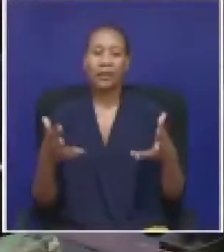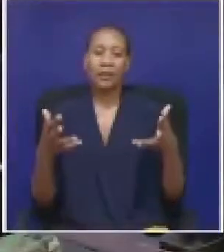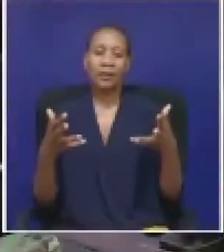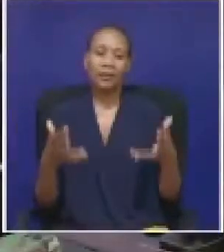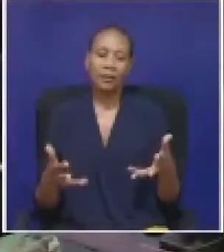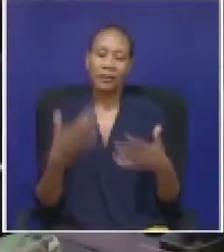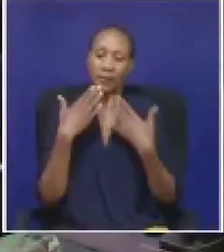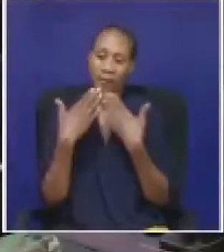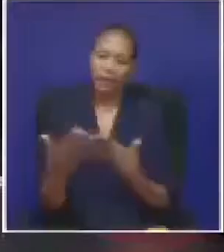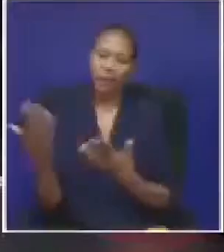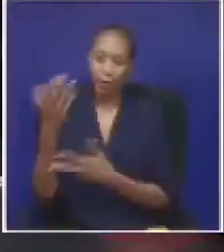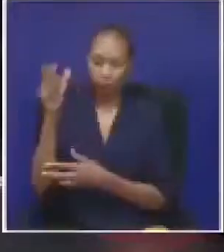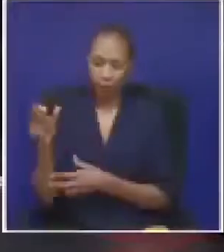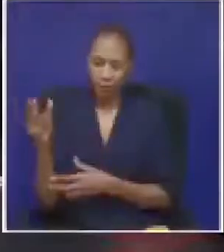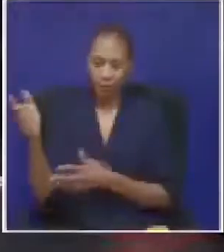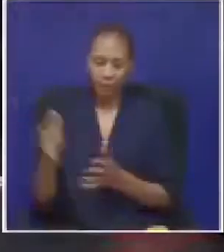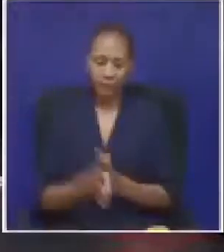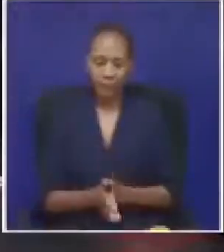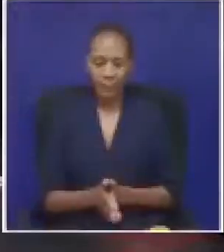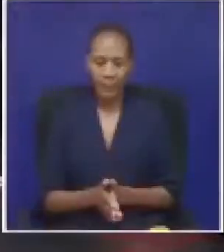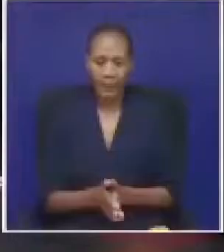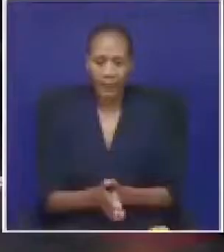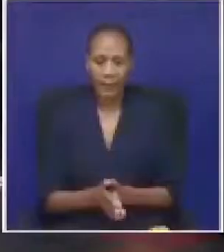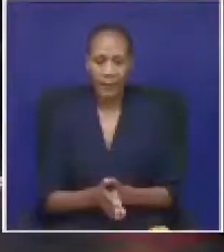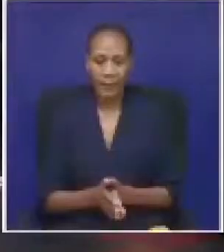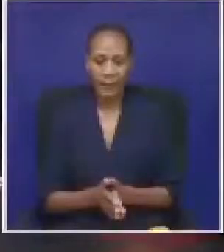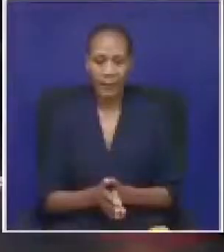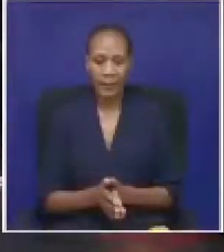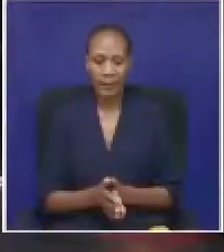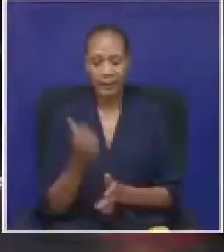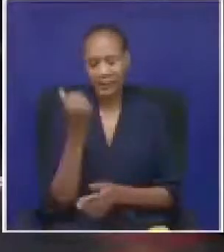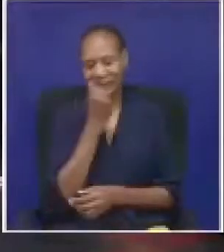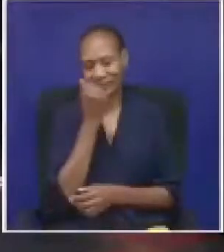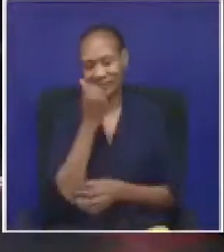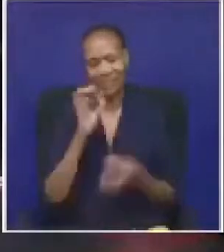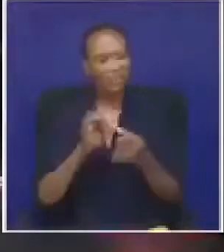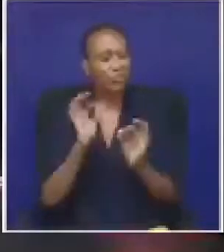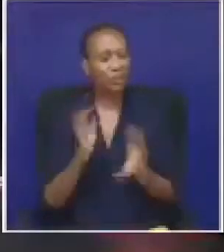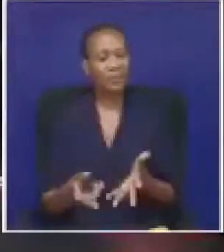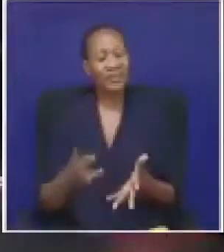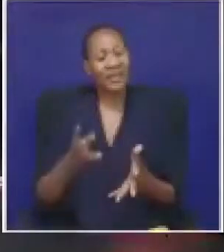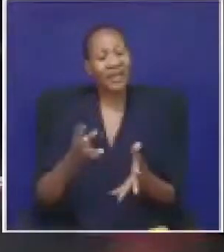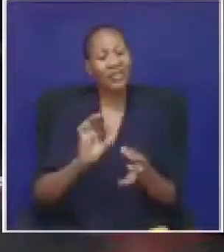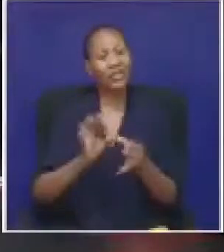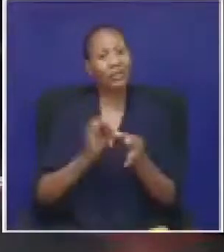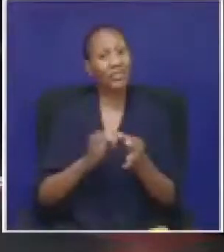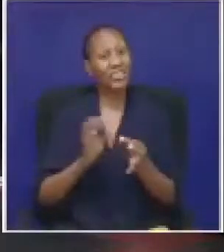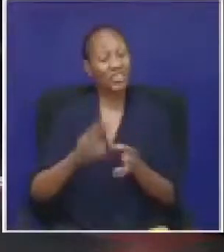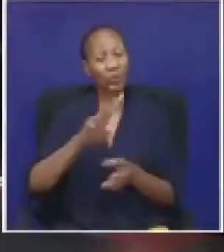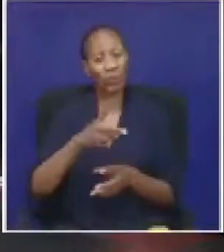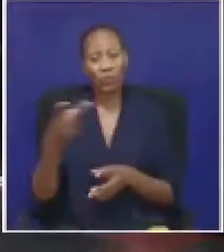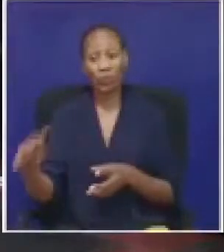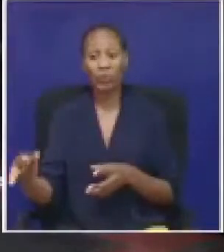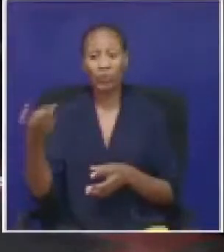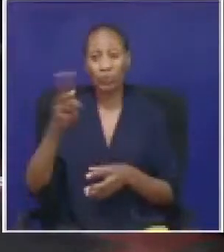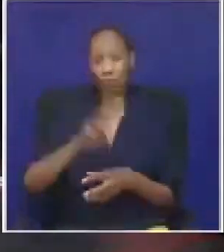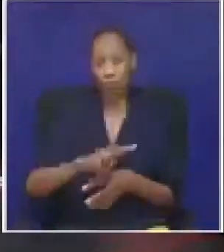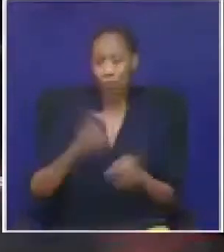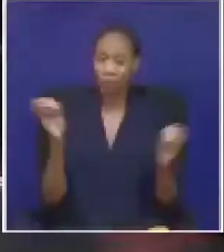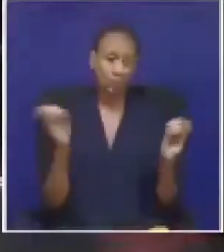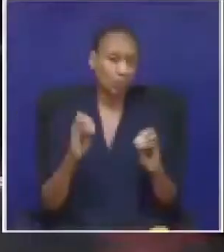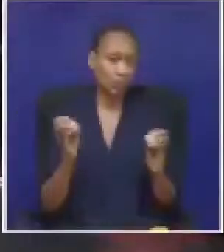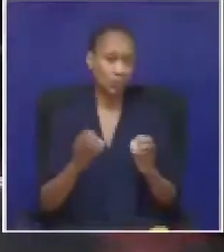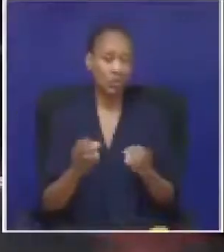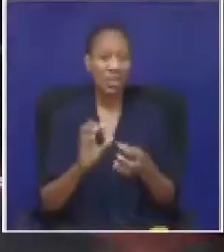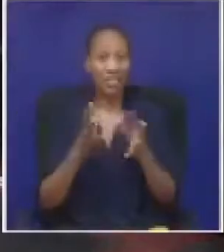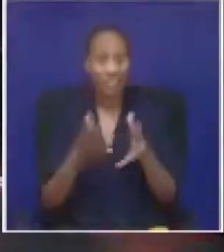Ndi a livhuwa mudzulatshidulo. Muḓadza President, mbudziso yanga ndi ya uri ndi